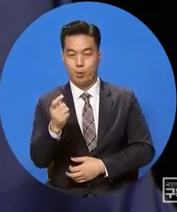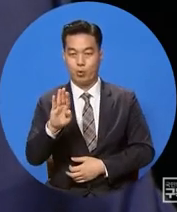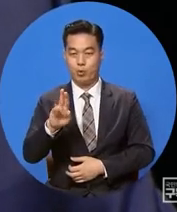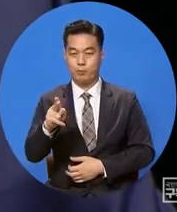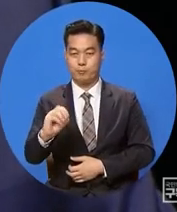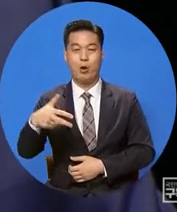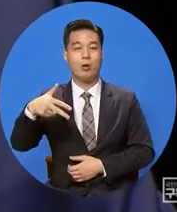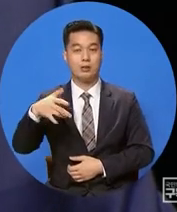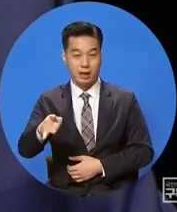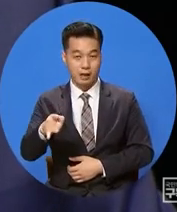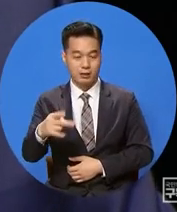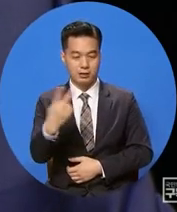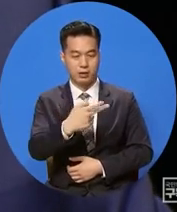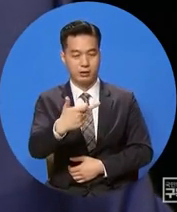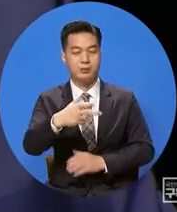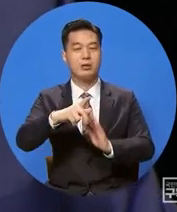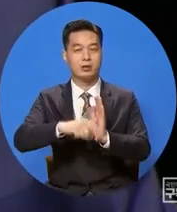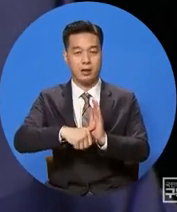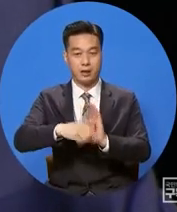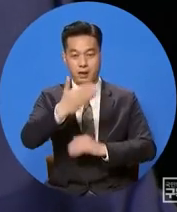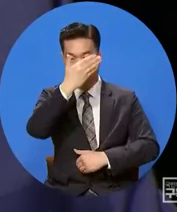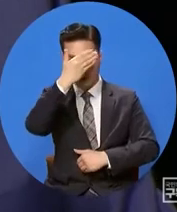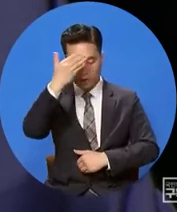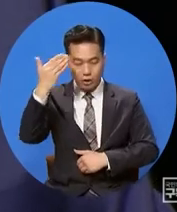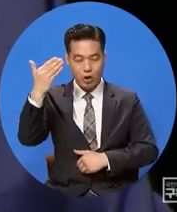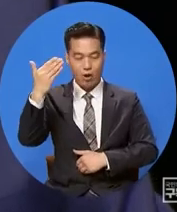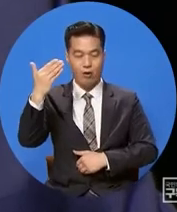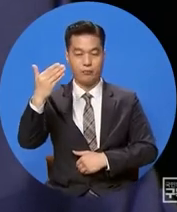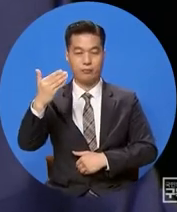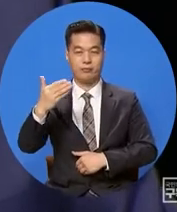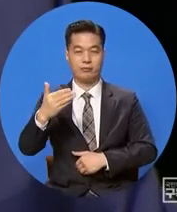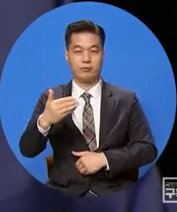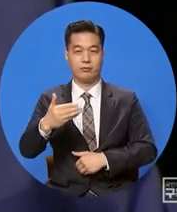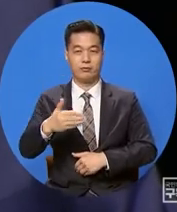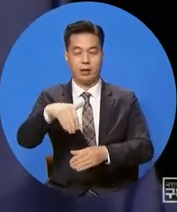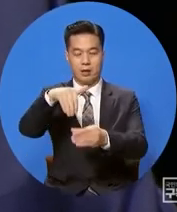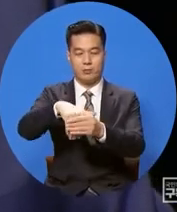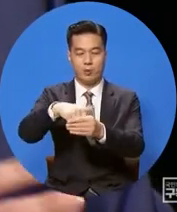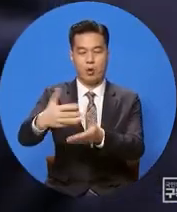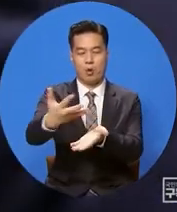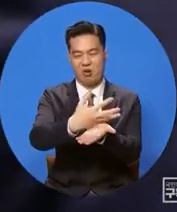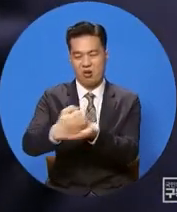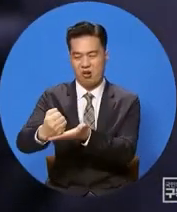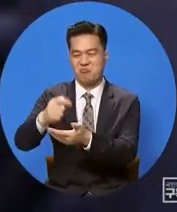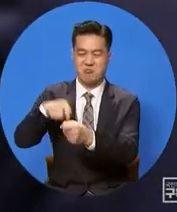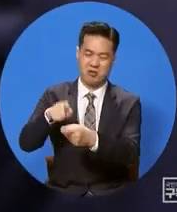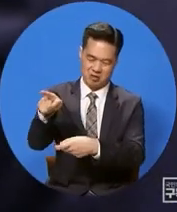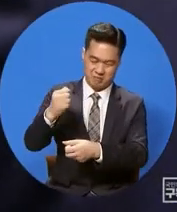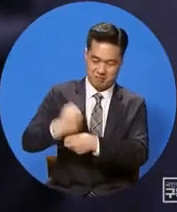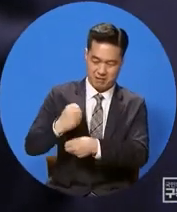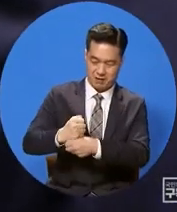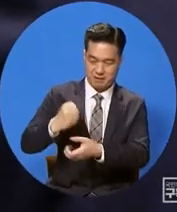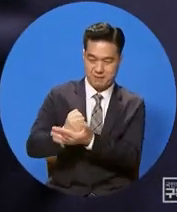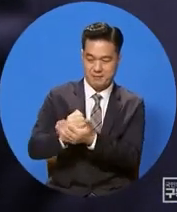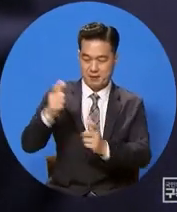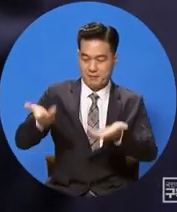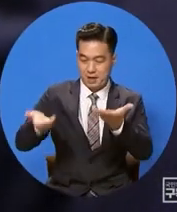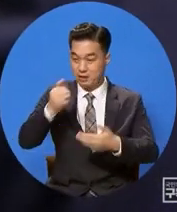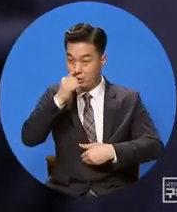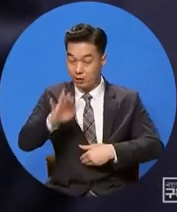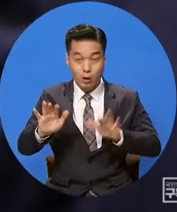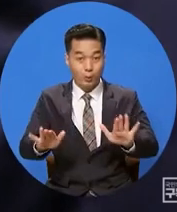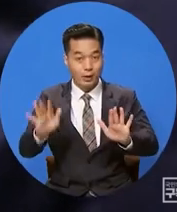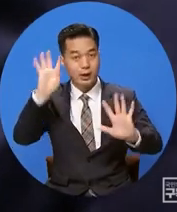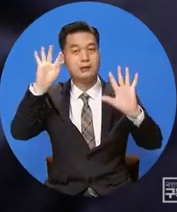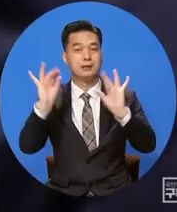2017년에는 이게 청년 표를 얻기 위한 거의 매표 행위 같은 얘기다. 아, 말이 안 된다 하시다가 이번에는 또 찬성을